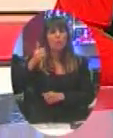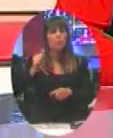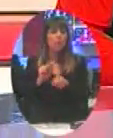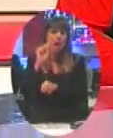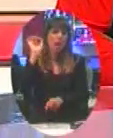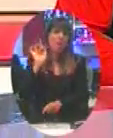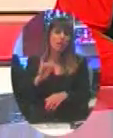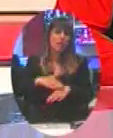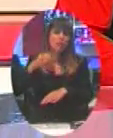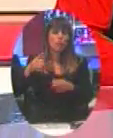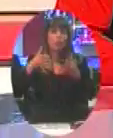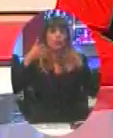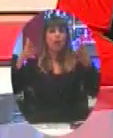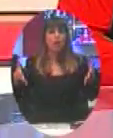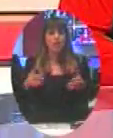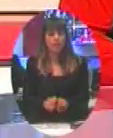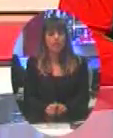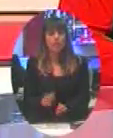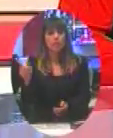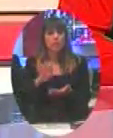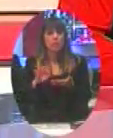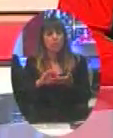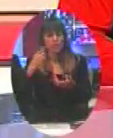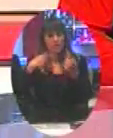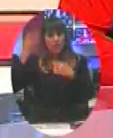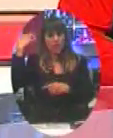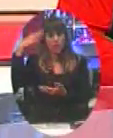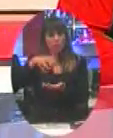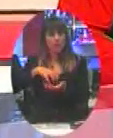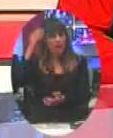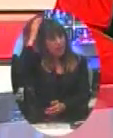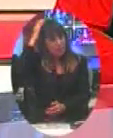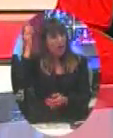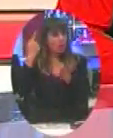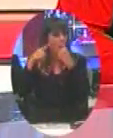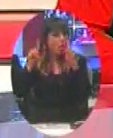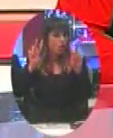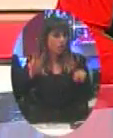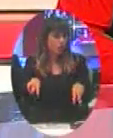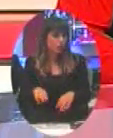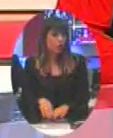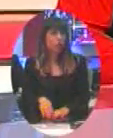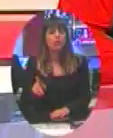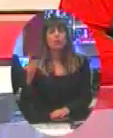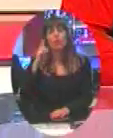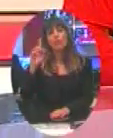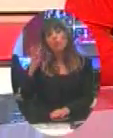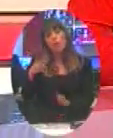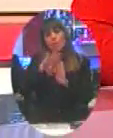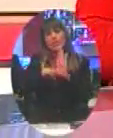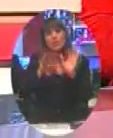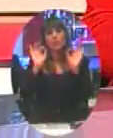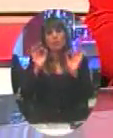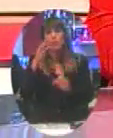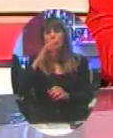מתרחבת. דברים מעוררי מחלוקת שכתב לפני כמה שנים באתר כיפה, מהם השתמע לכאורה כי בתנאים מסוימים מותר לחיילים